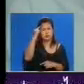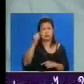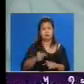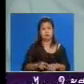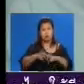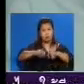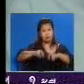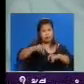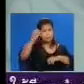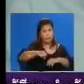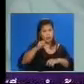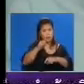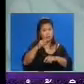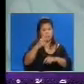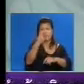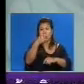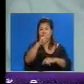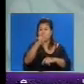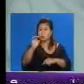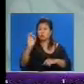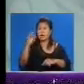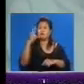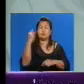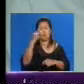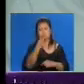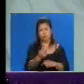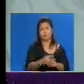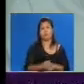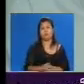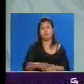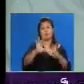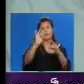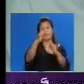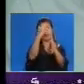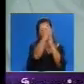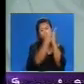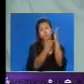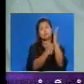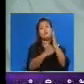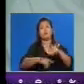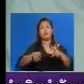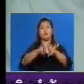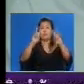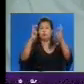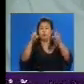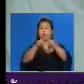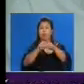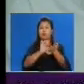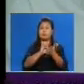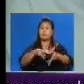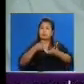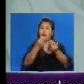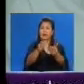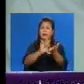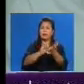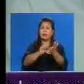เป็ประ็หลองยังตาดข้อที่ทางกระทรวงกำหนดให้ทางคนิกต่ ๆ ปฏิบติตามให้ยาต้เมราสนี่